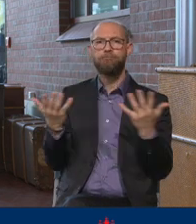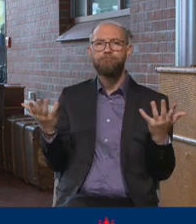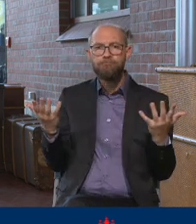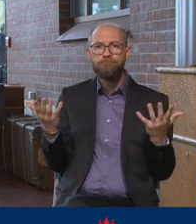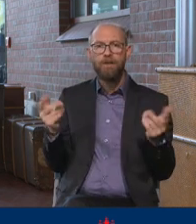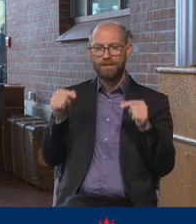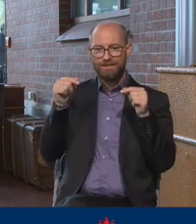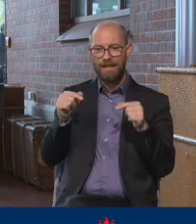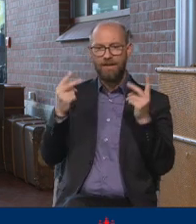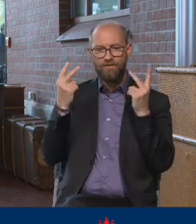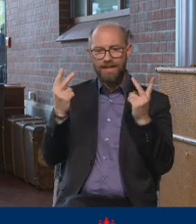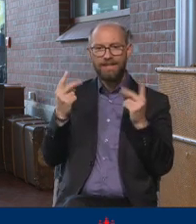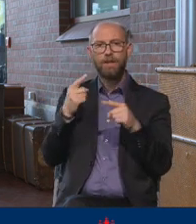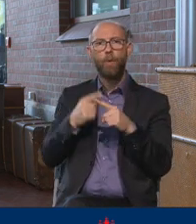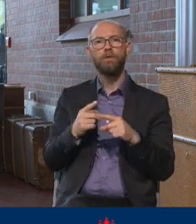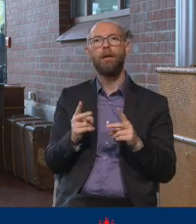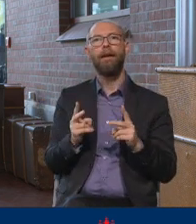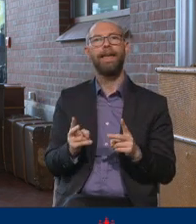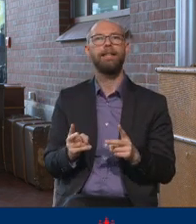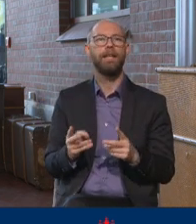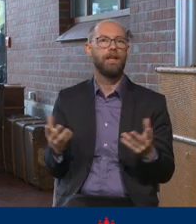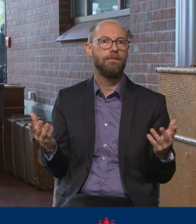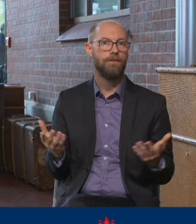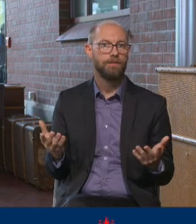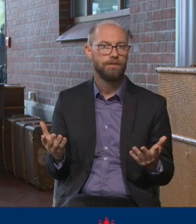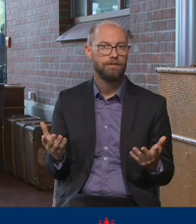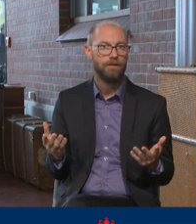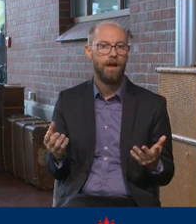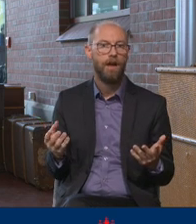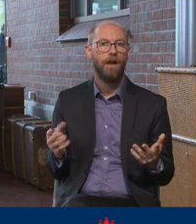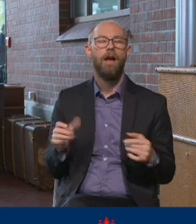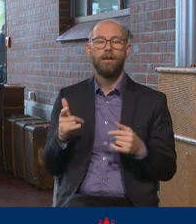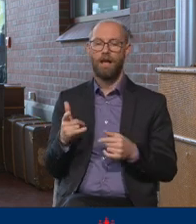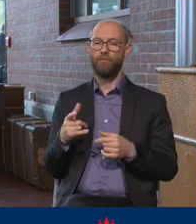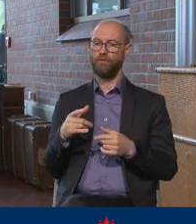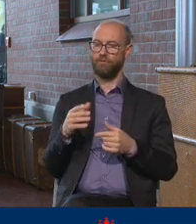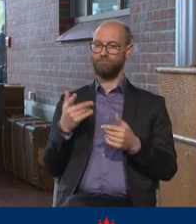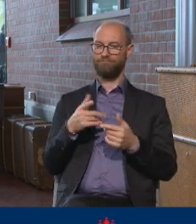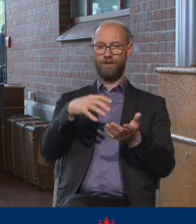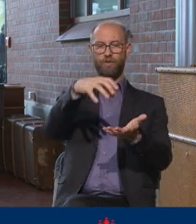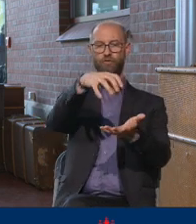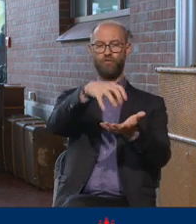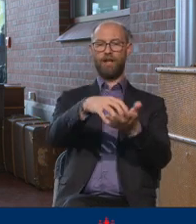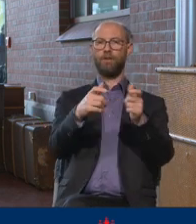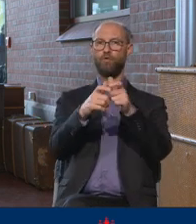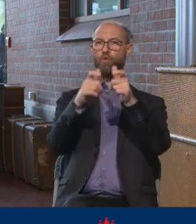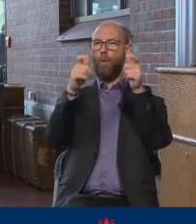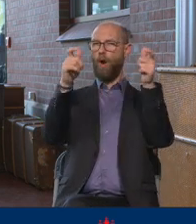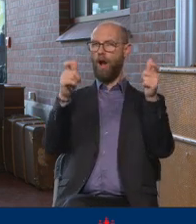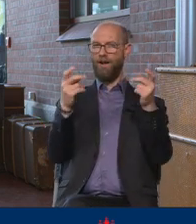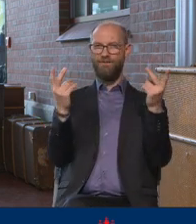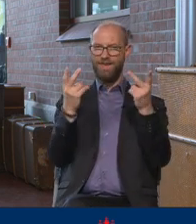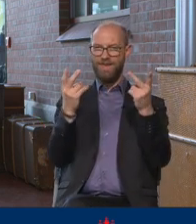wichtig und richtig natürlich wollen wir einen gefassten stadteingang das tor zur stadt definieren das ist sicherlich im